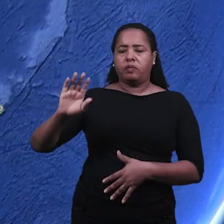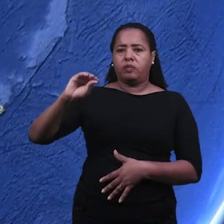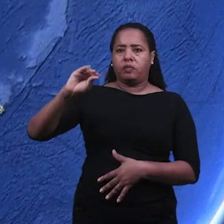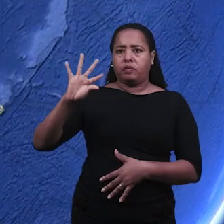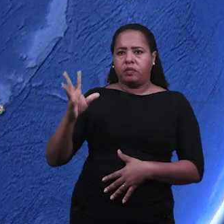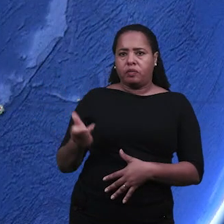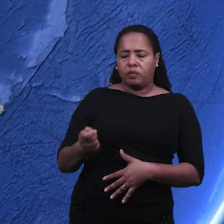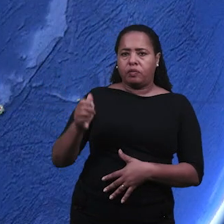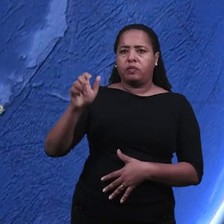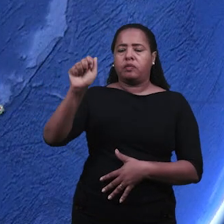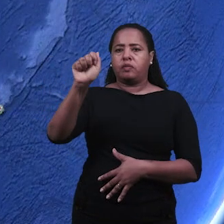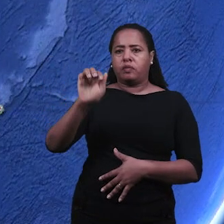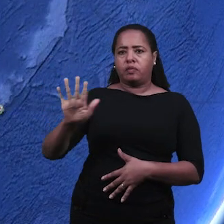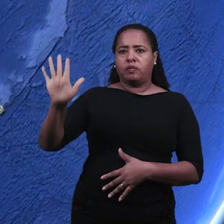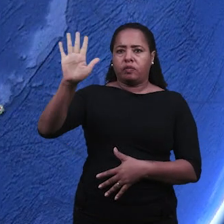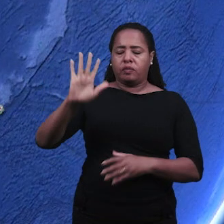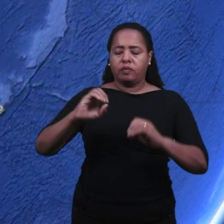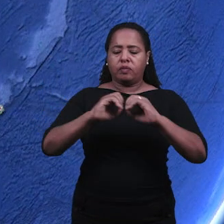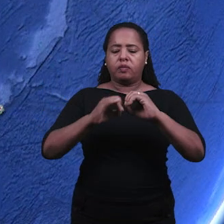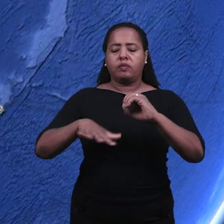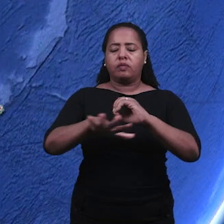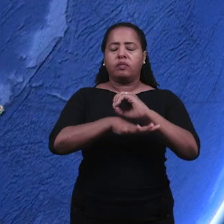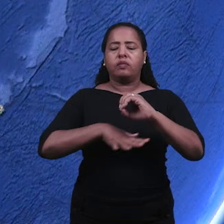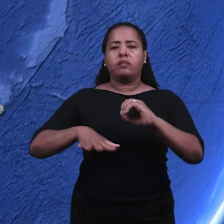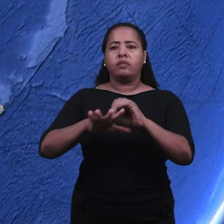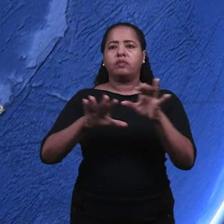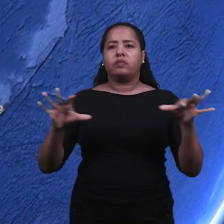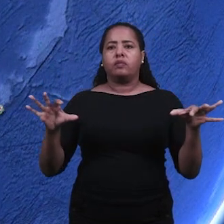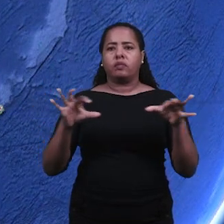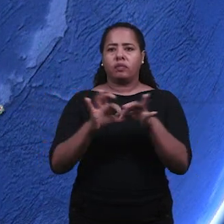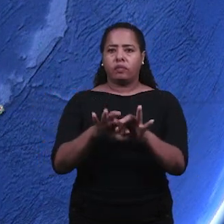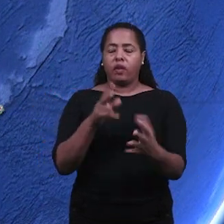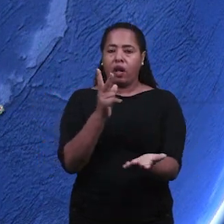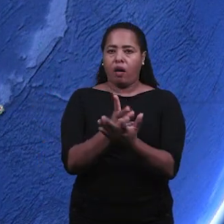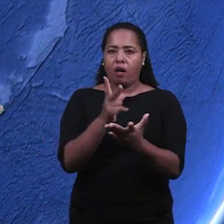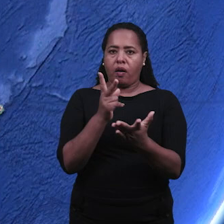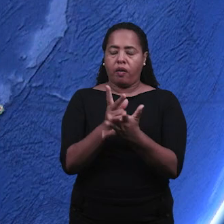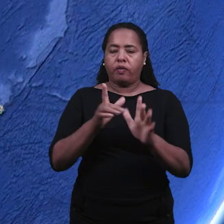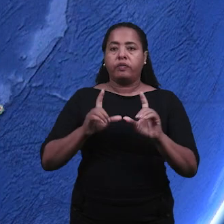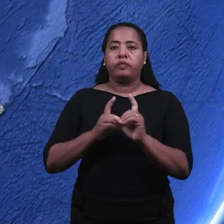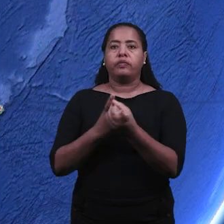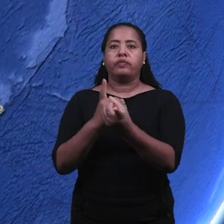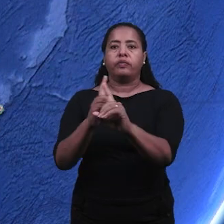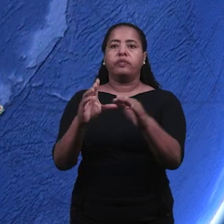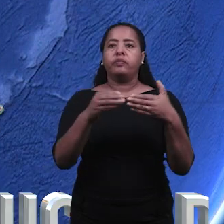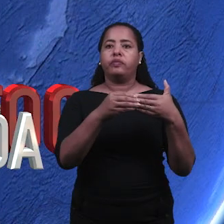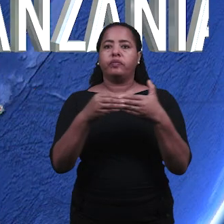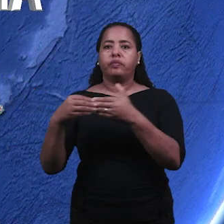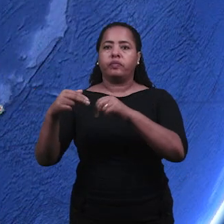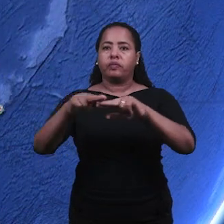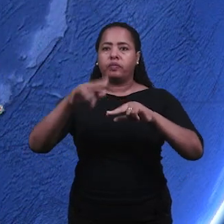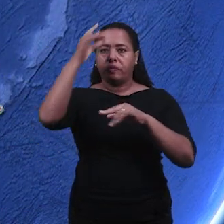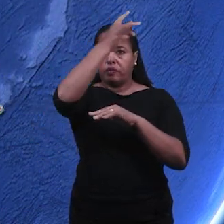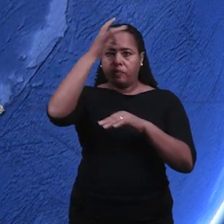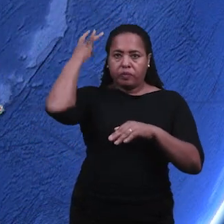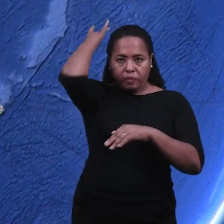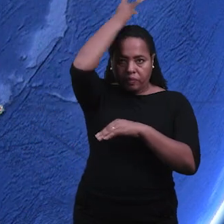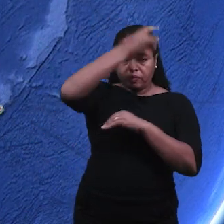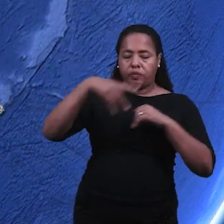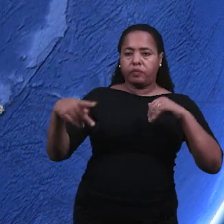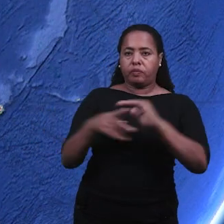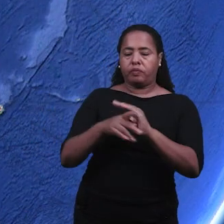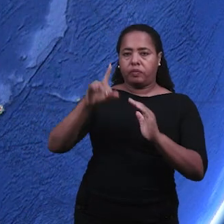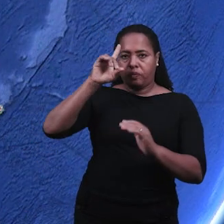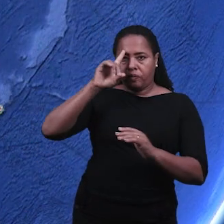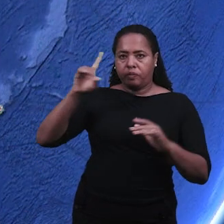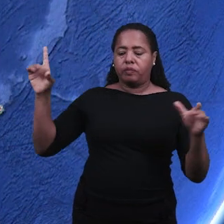Afrique et Océanie, connectées par la même doctrine, par la direction du Saint-Esprit de Dieu et unies par la